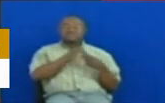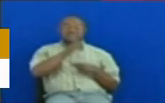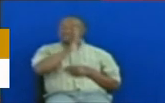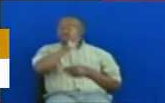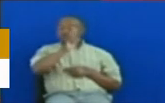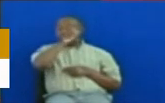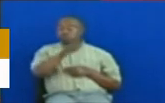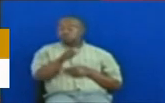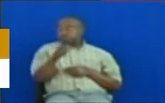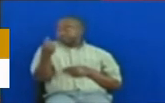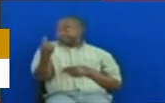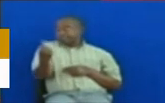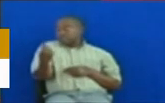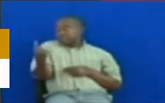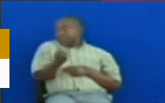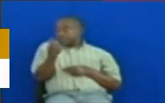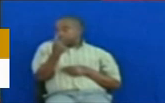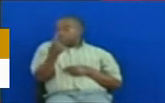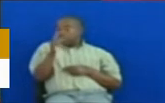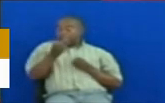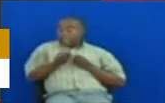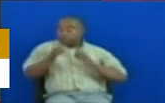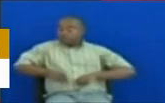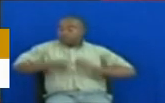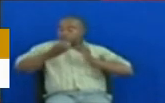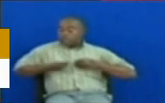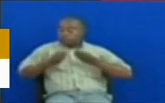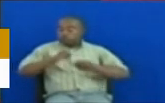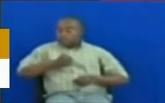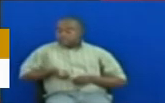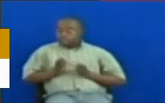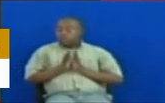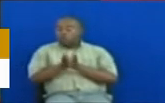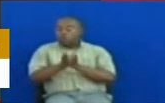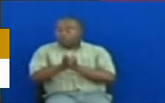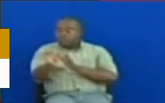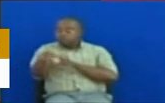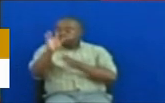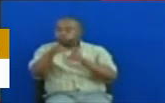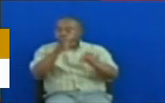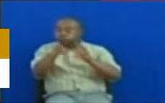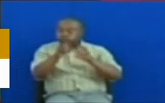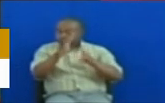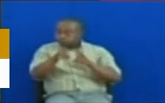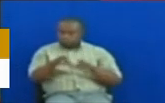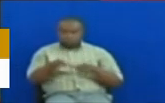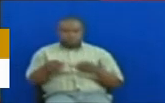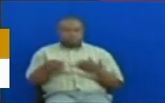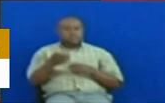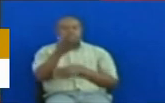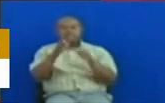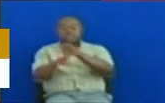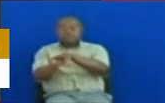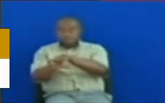mmoja kuwa na mamlaka ya kutoa leseni kwa hizi meli ambazo zinaenda kuvua. Na ukizingatia pia Mheshimiwa